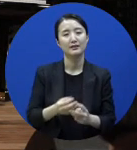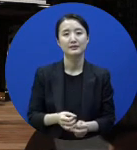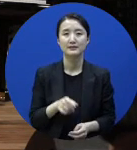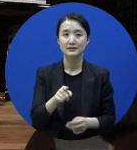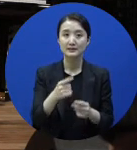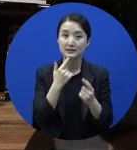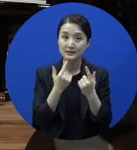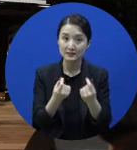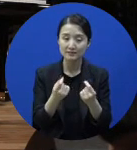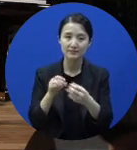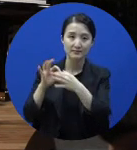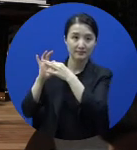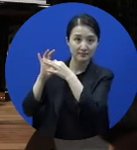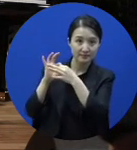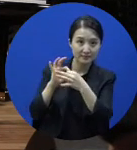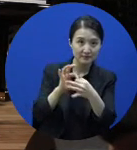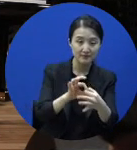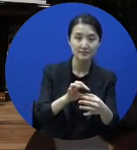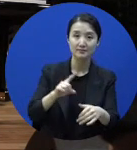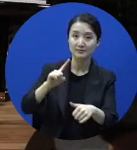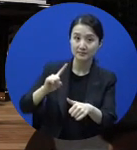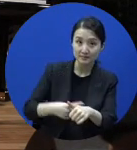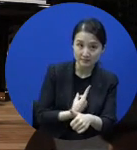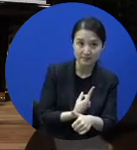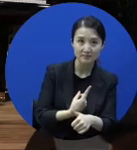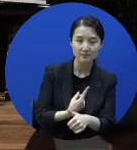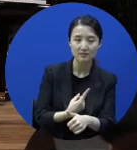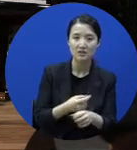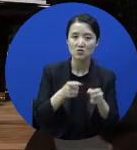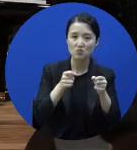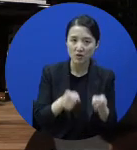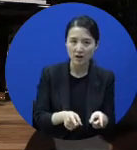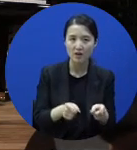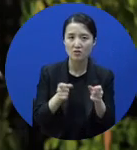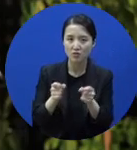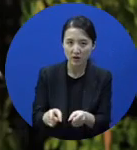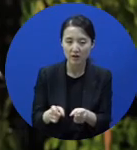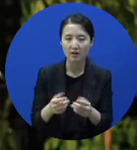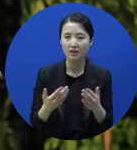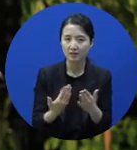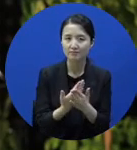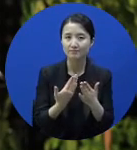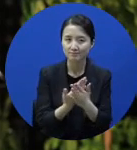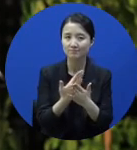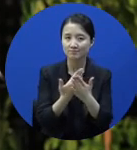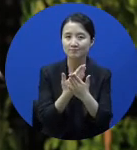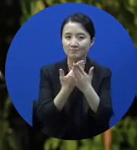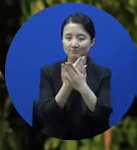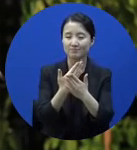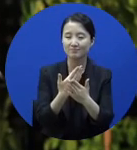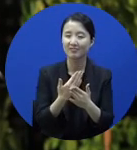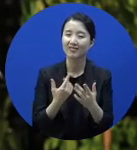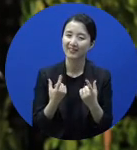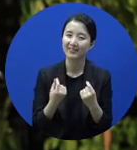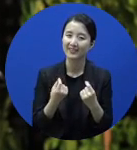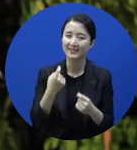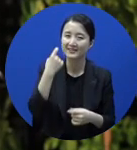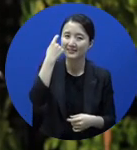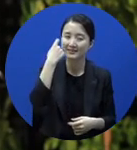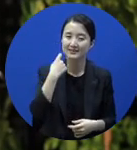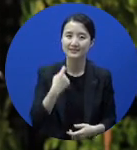보니까 조금씩 기회의 어떤 성장들이 만들어지는 것 같아요. 근데 12년 동안 이렇게 경험을 해보다